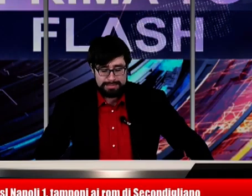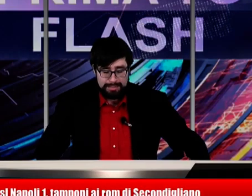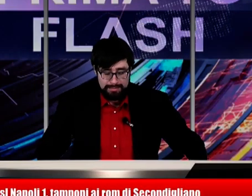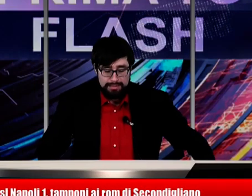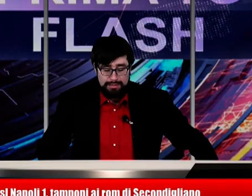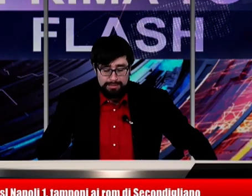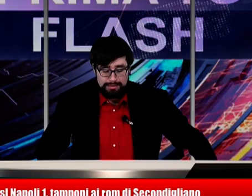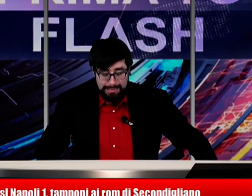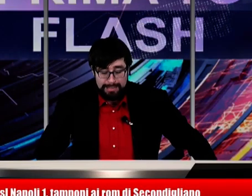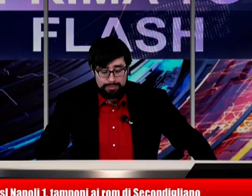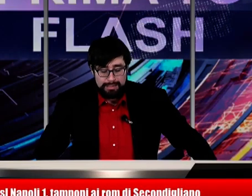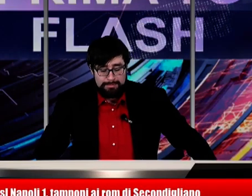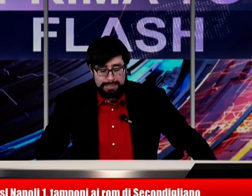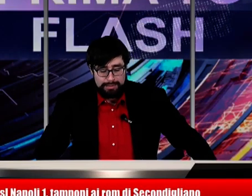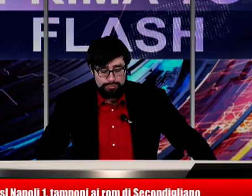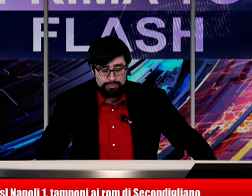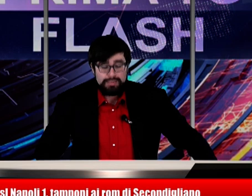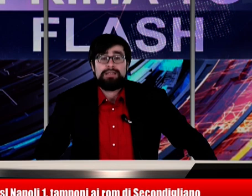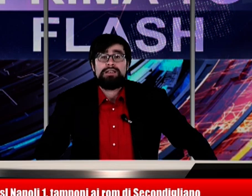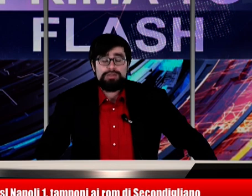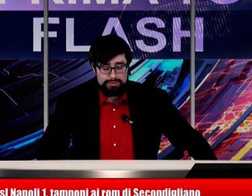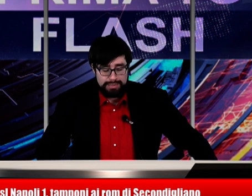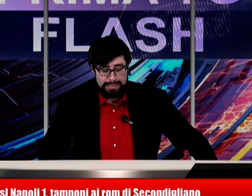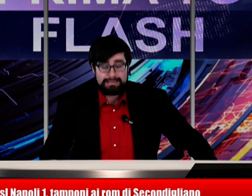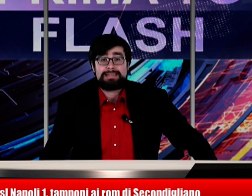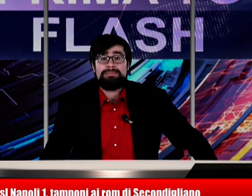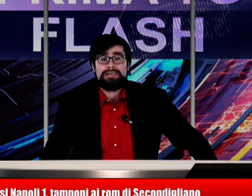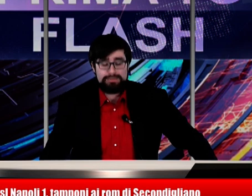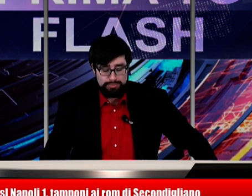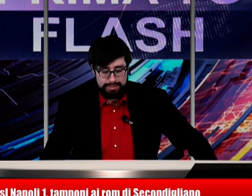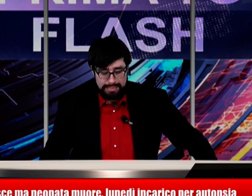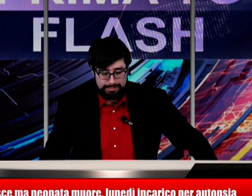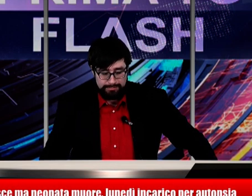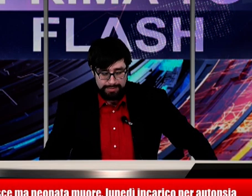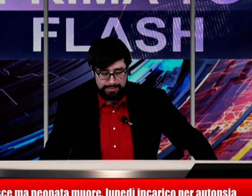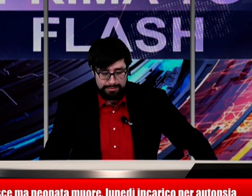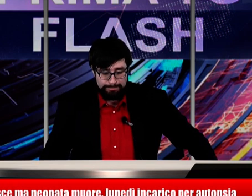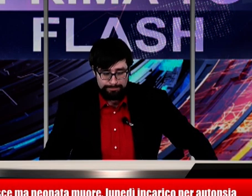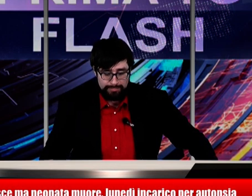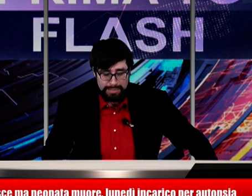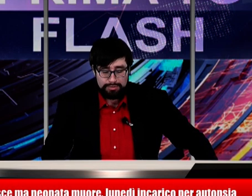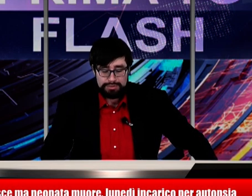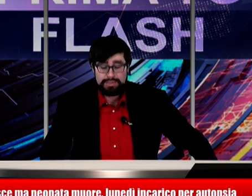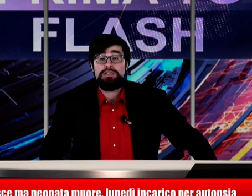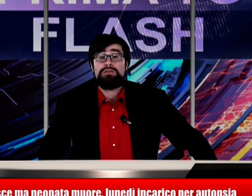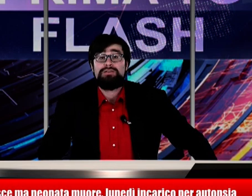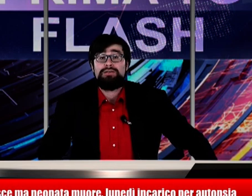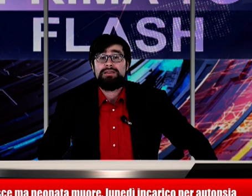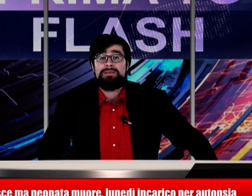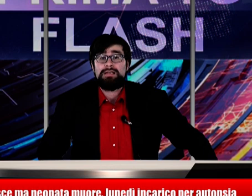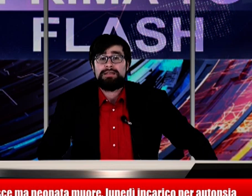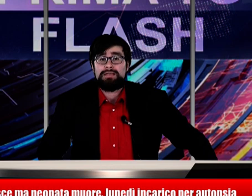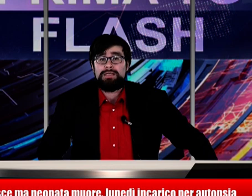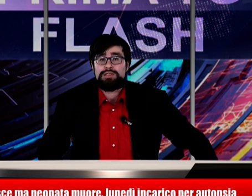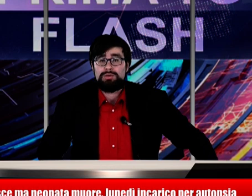settimane sarà chiaro che la campania è una delle regioni che ha trasmesso i dati veri vi erano regioni che diceva di fare